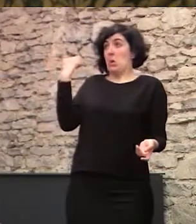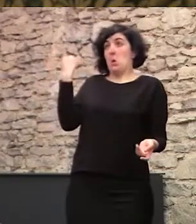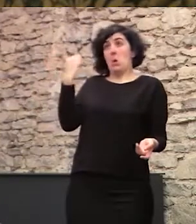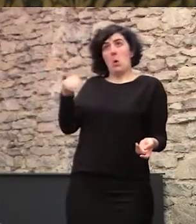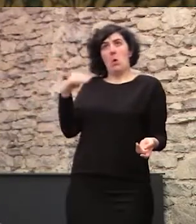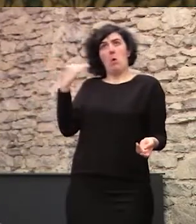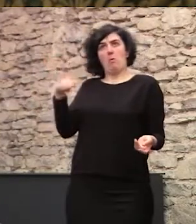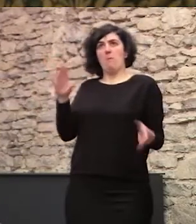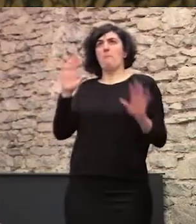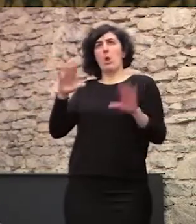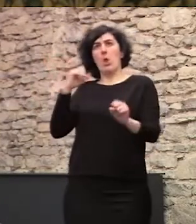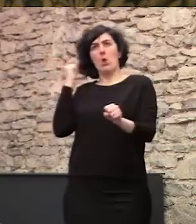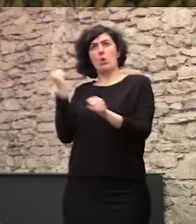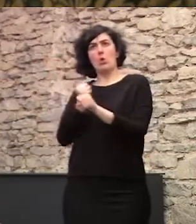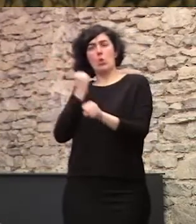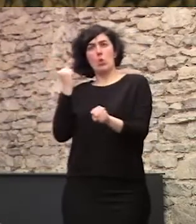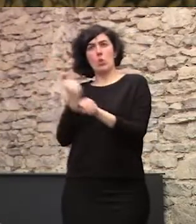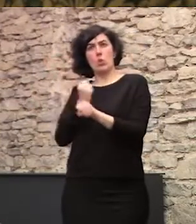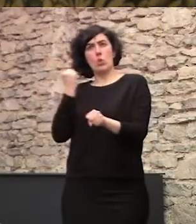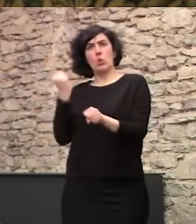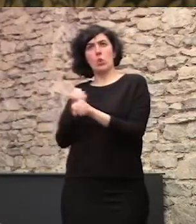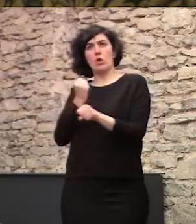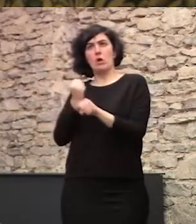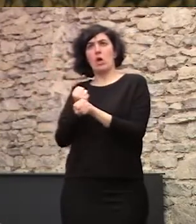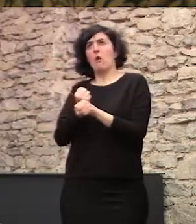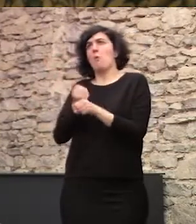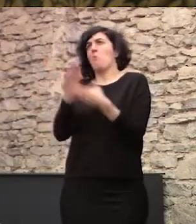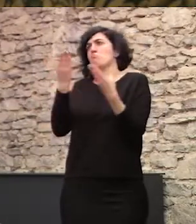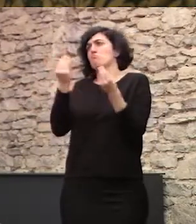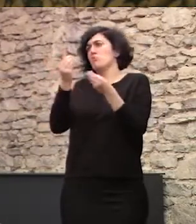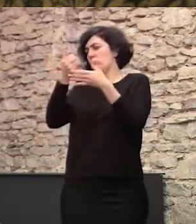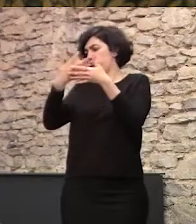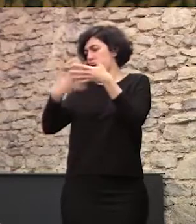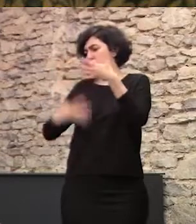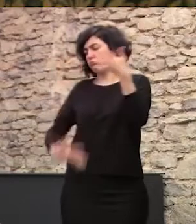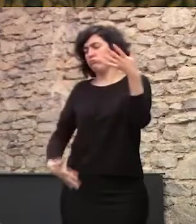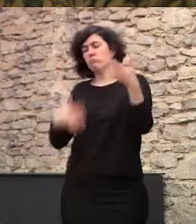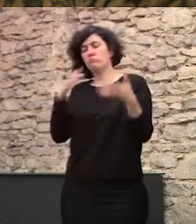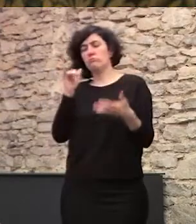egindako lan aipagarri batzuk, askoz gere gehiago egin ditu, baina ikusi duzu, ez?